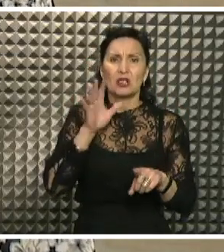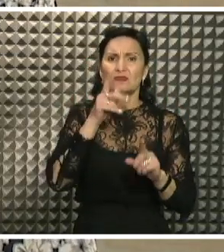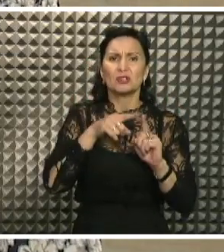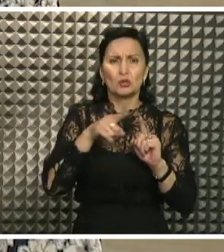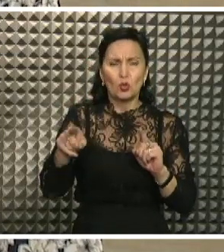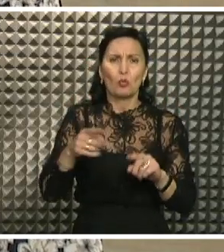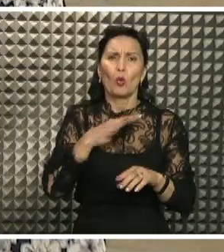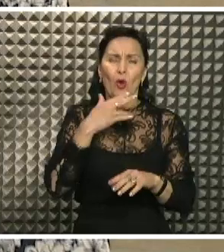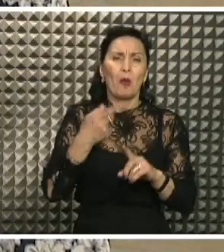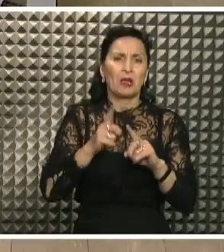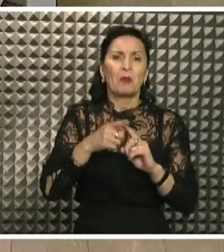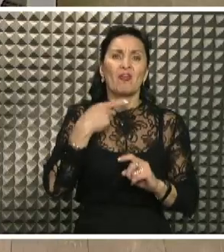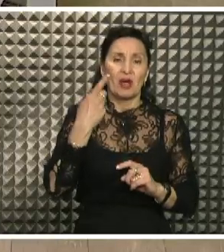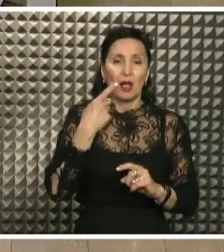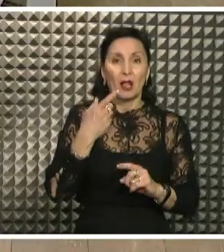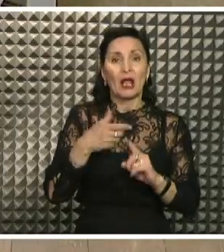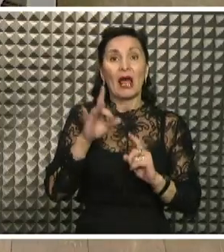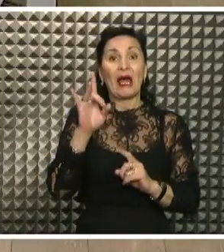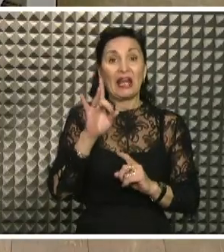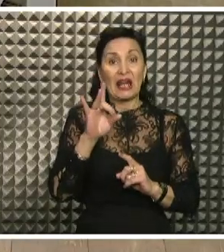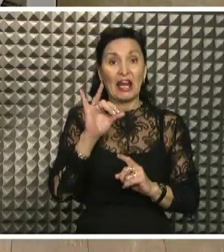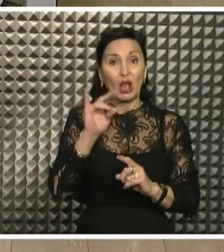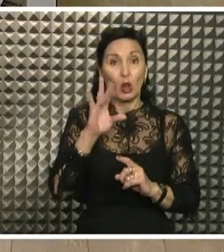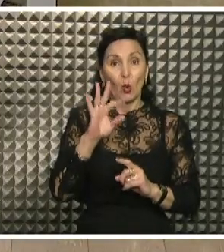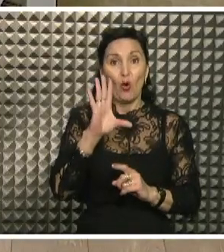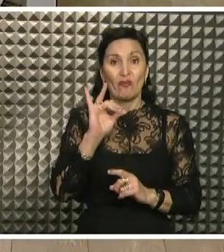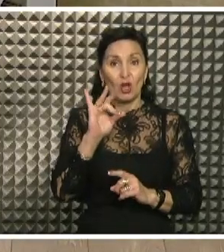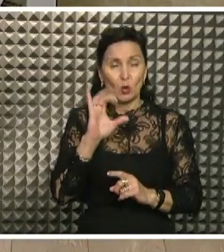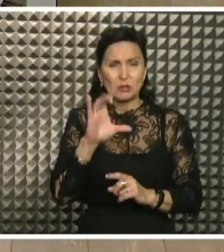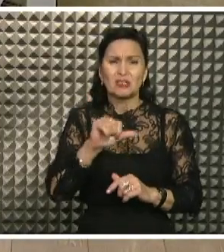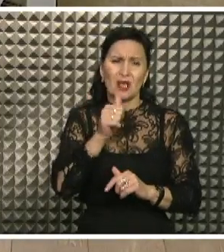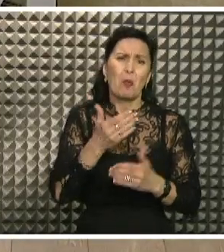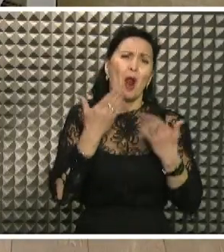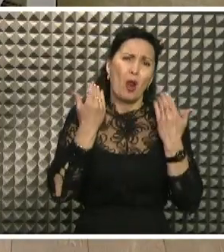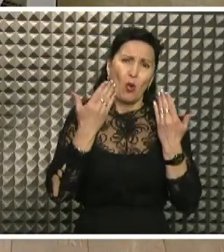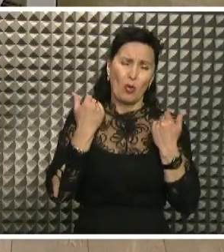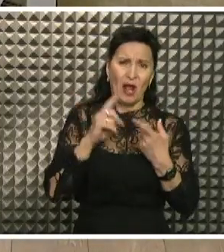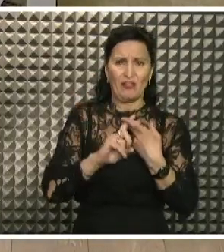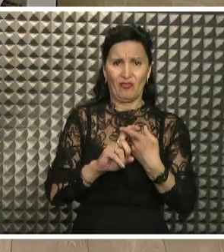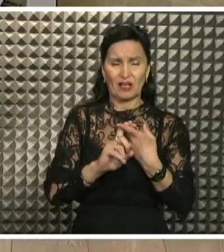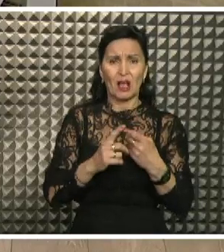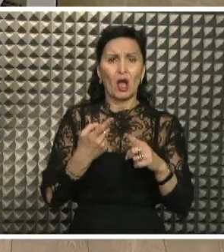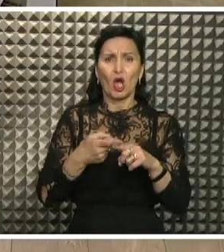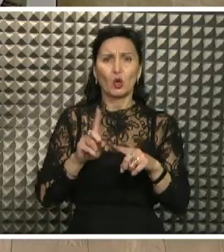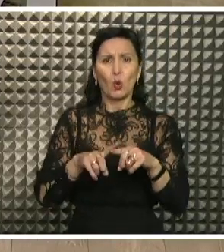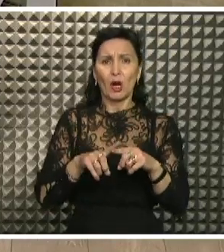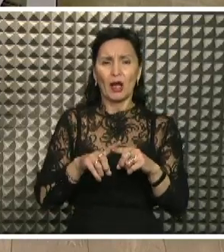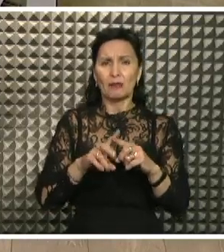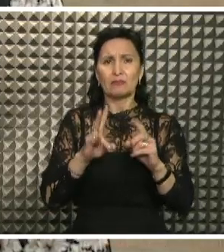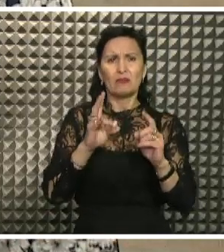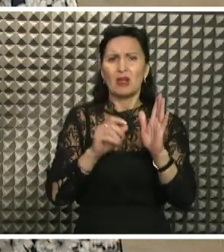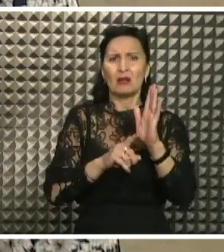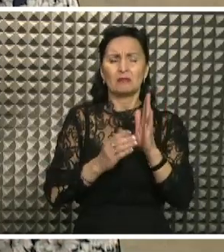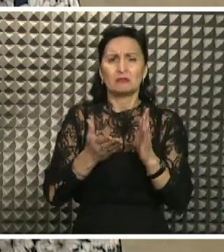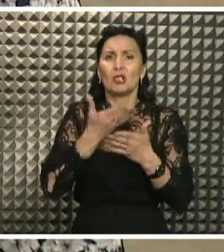этом много говорят. Это риновирус, как правило, это самая легкая инфекция, которая не вызывает